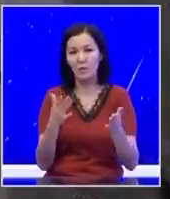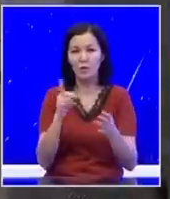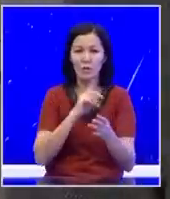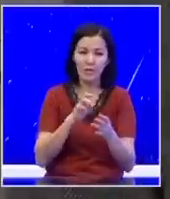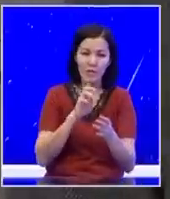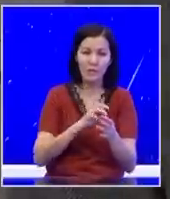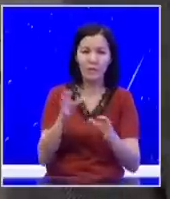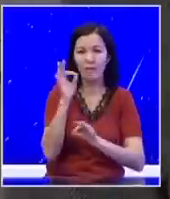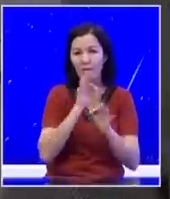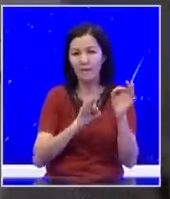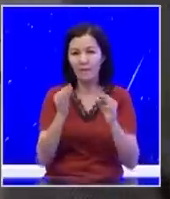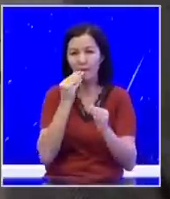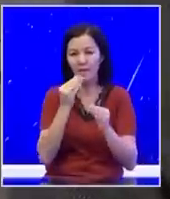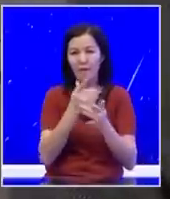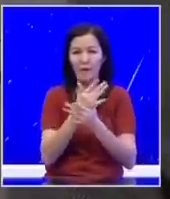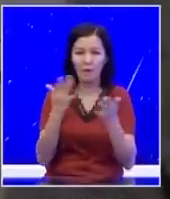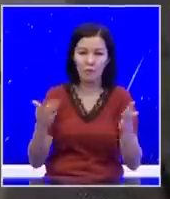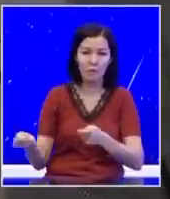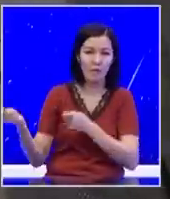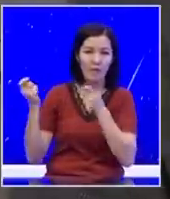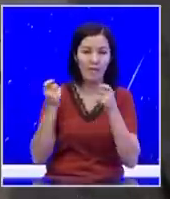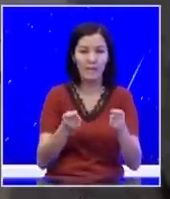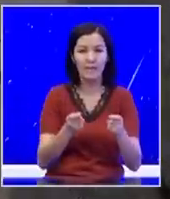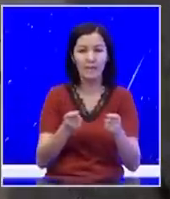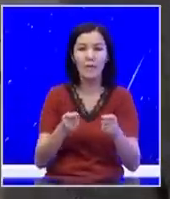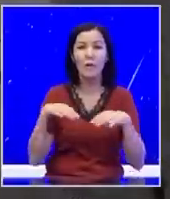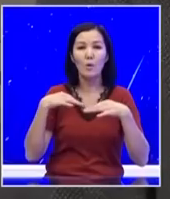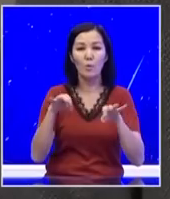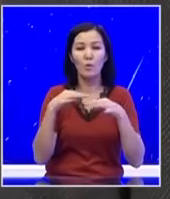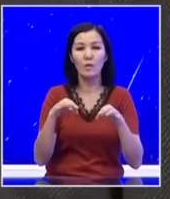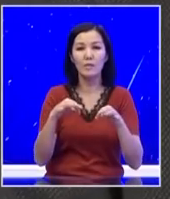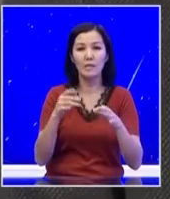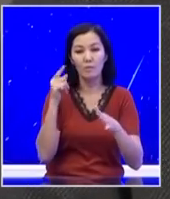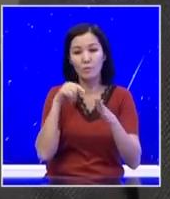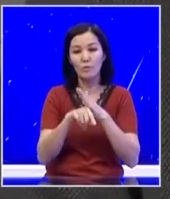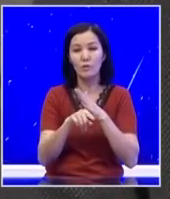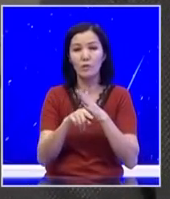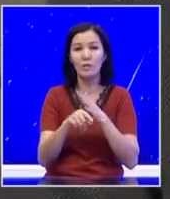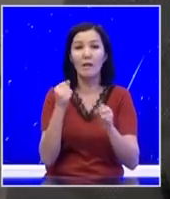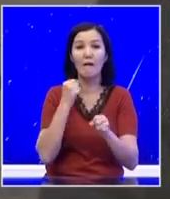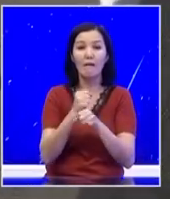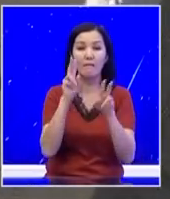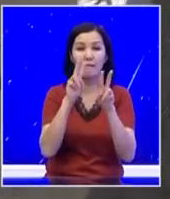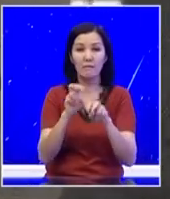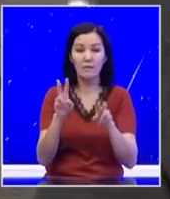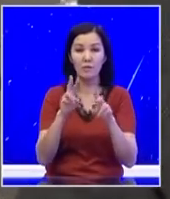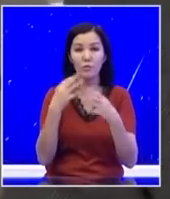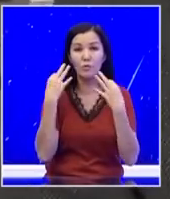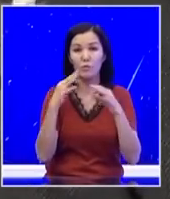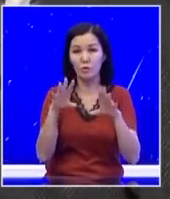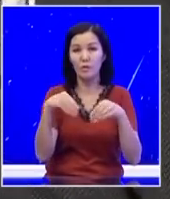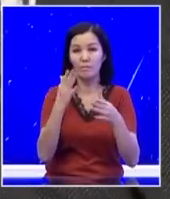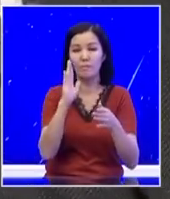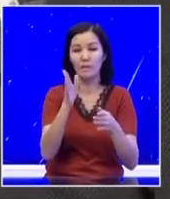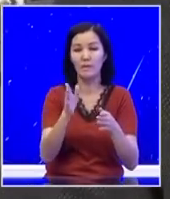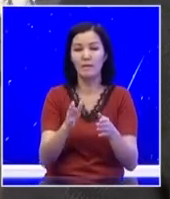жағармай, дәрі-дәрмек, сондай-ақ азық-түлікті алып өтетін көліктер осындағы мамандардың қатаң тексеруінен кейін ғана олардың рұқсат қағазының